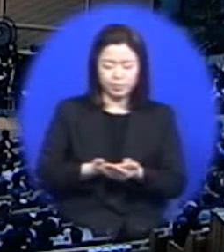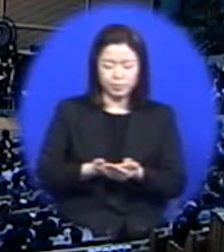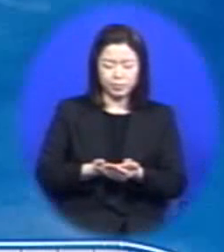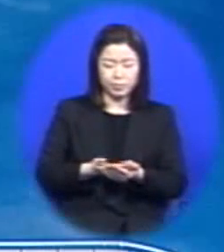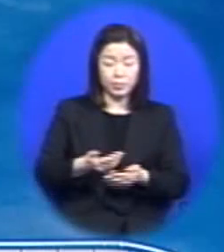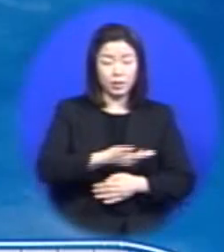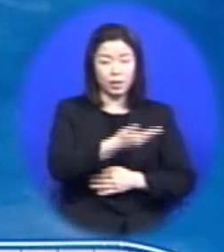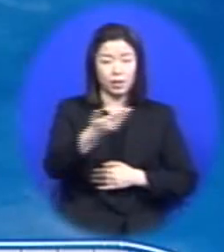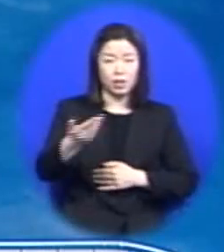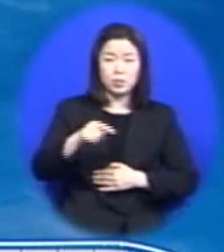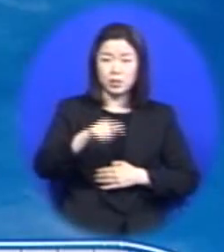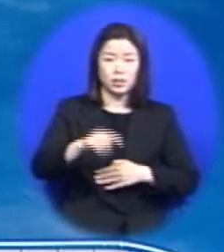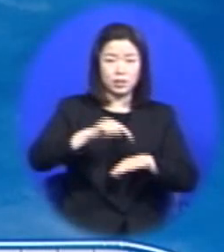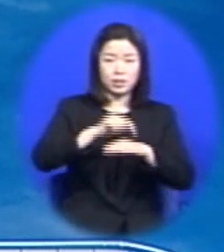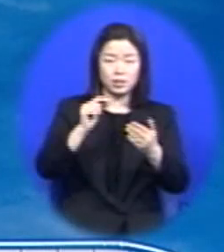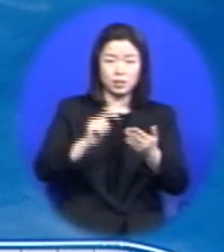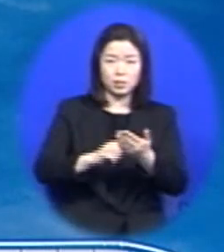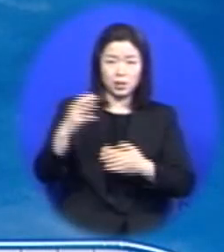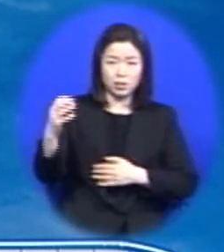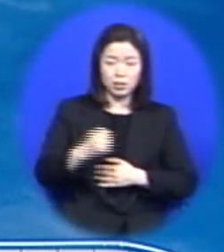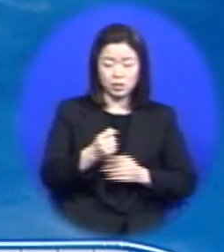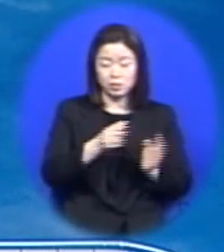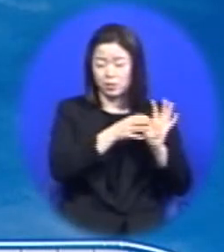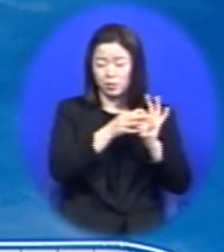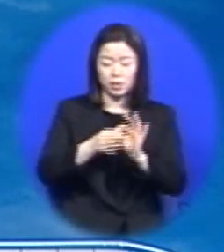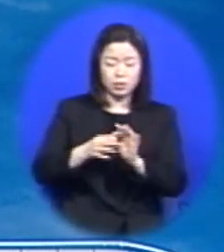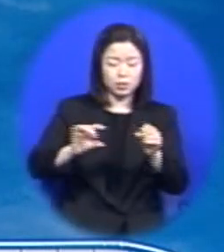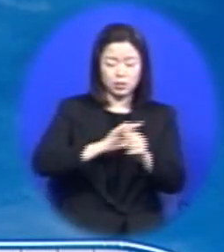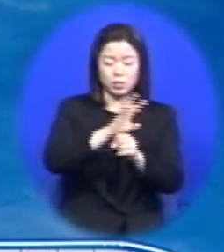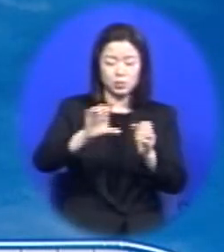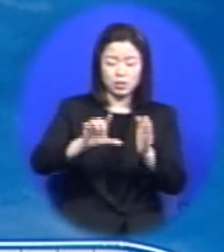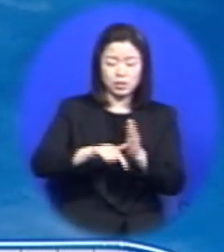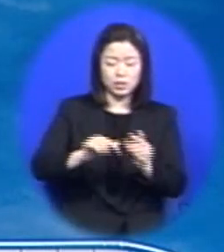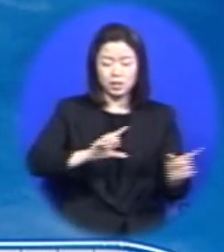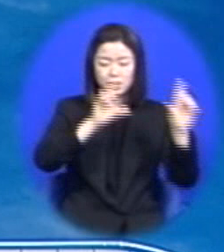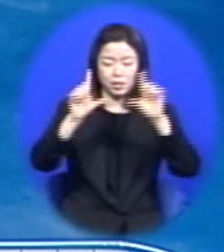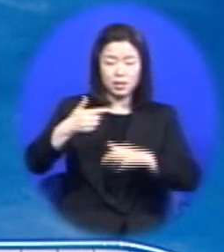여러분 이 마음으로 계속 24시간 사는 겁니다.